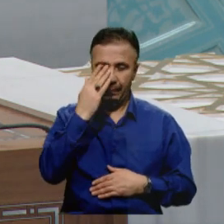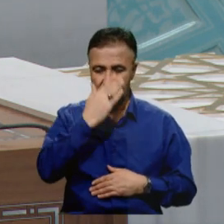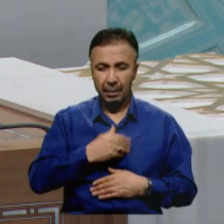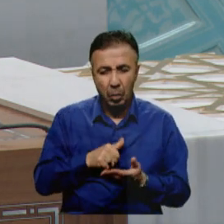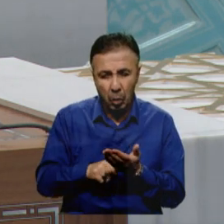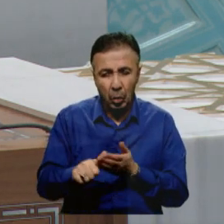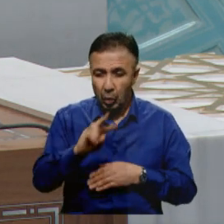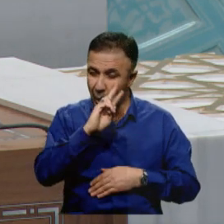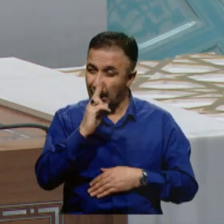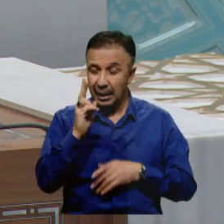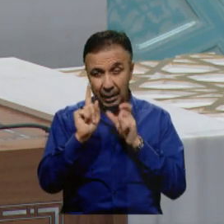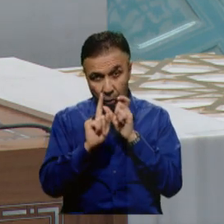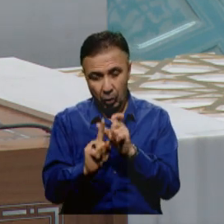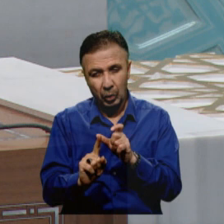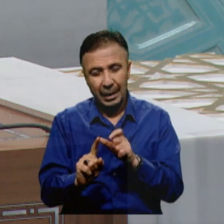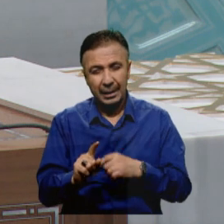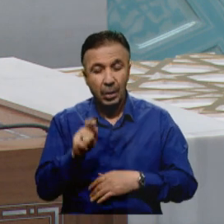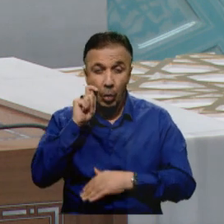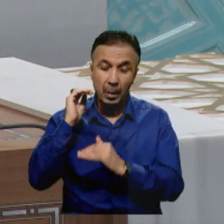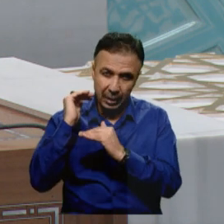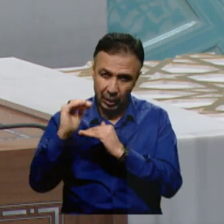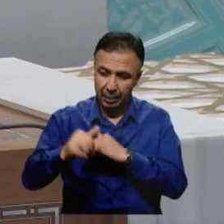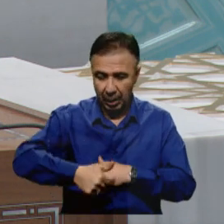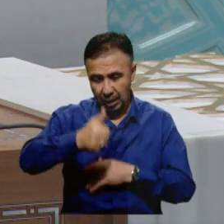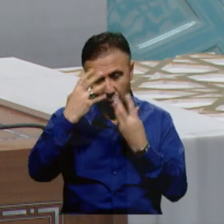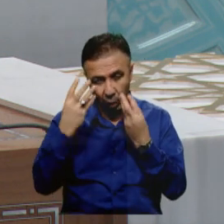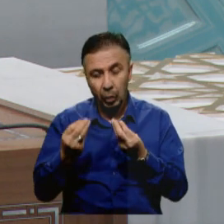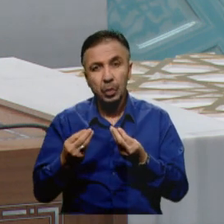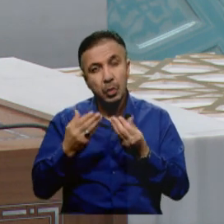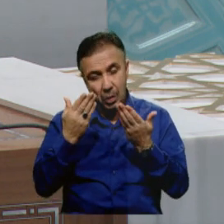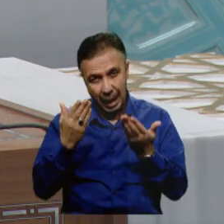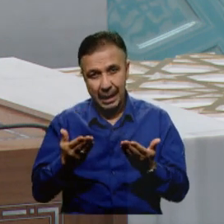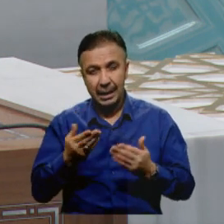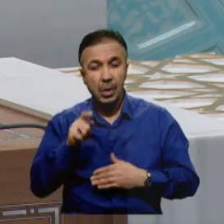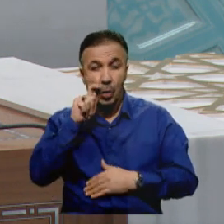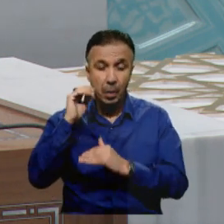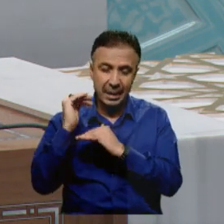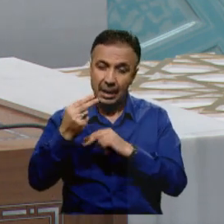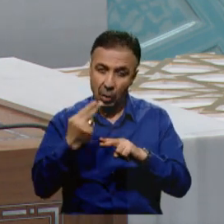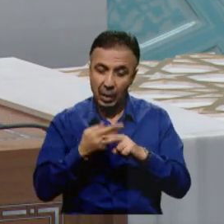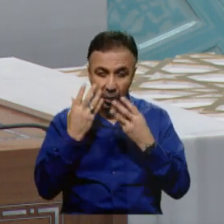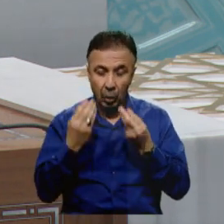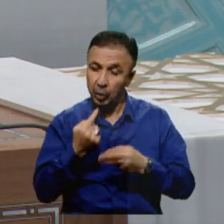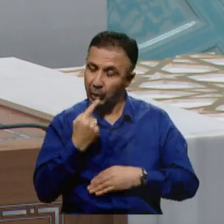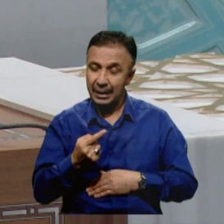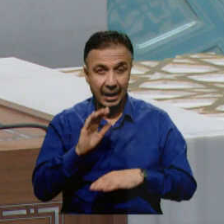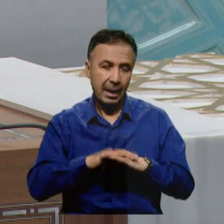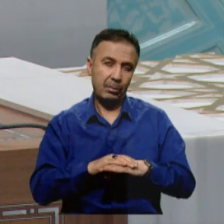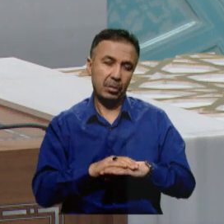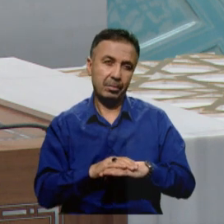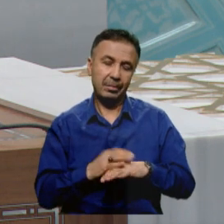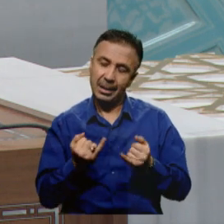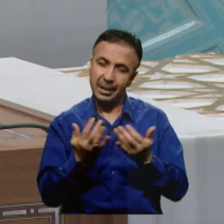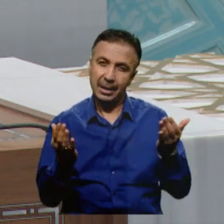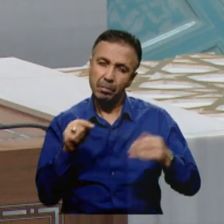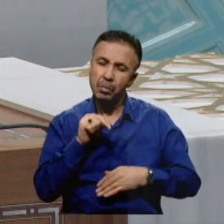günahlardan korunduğu halde, ümmetin lideri, önderi olduğu halde, ümmetine örnek olsun diye bunu yapıyor kardeşlerim.